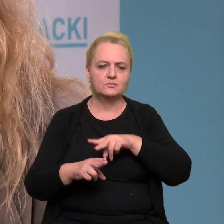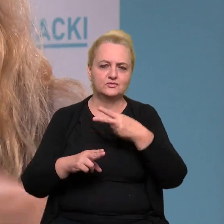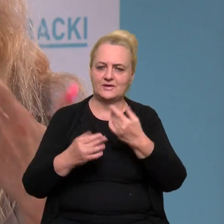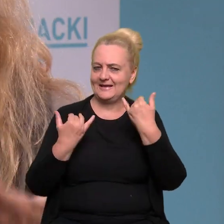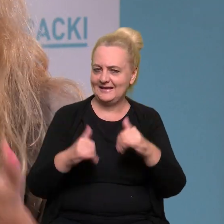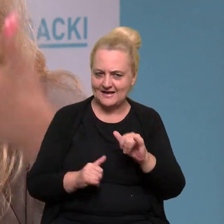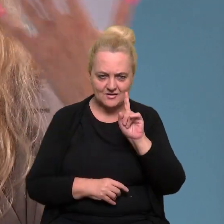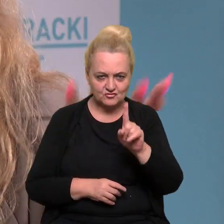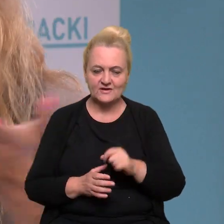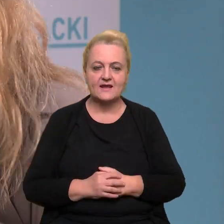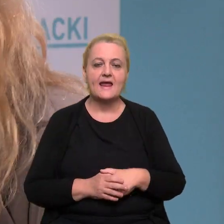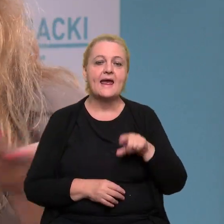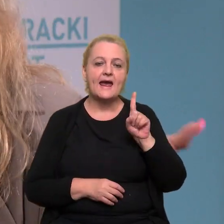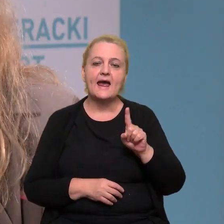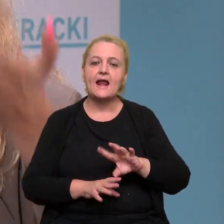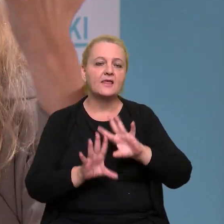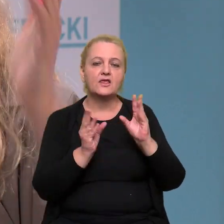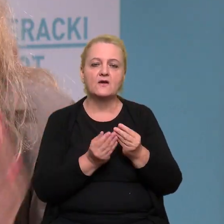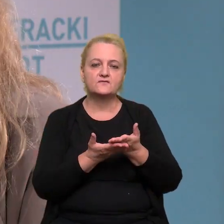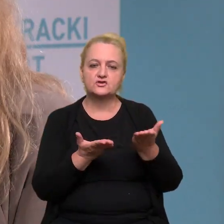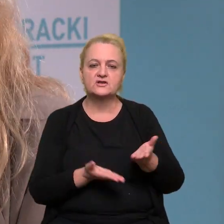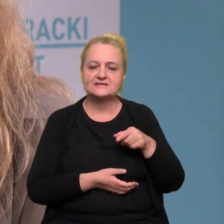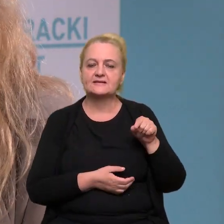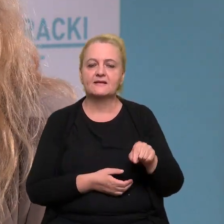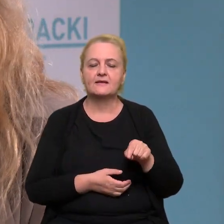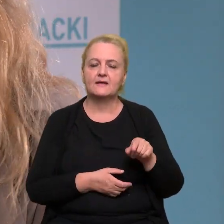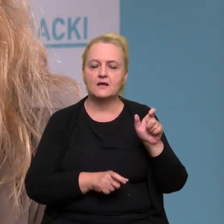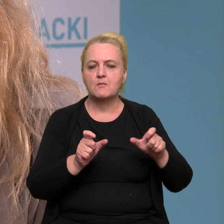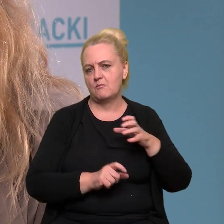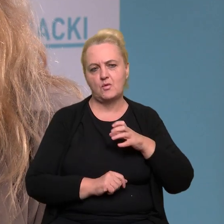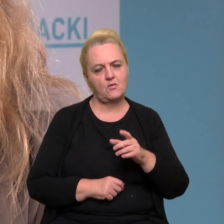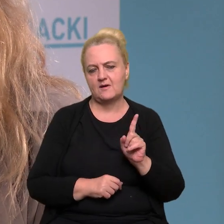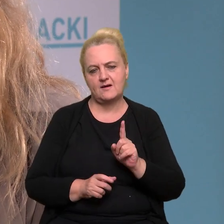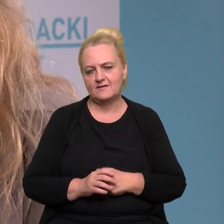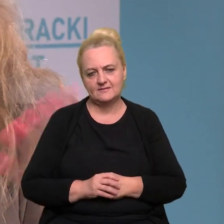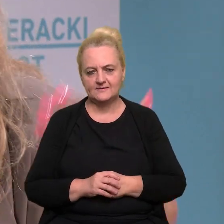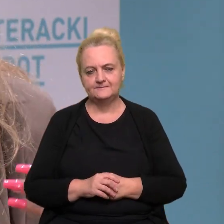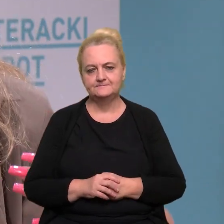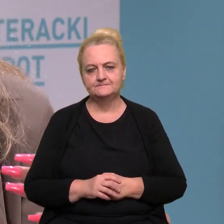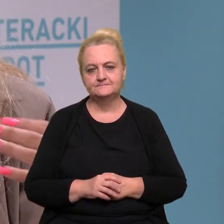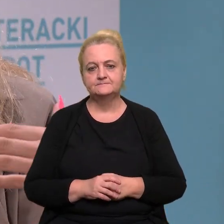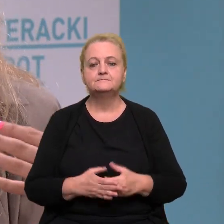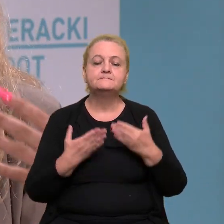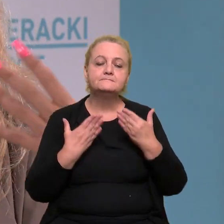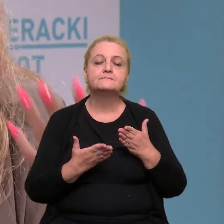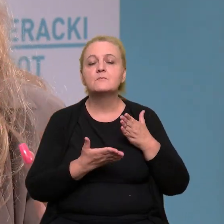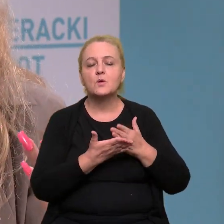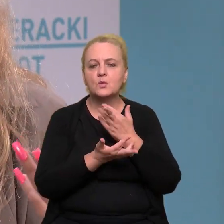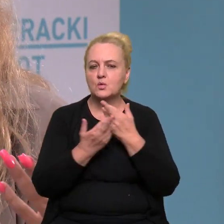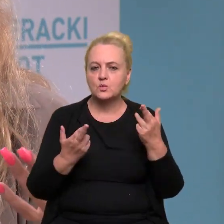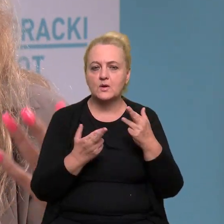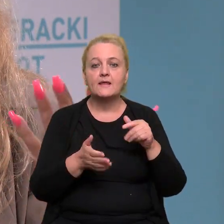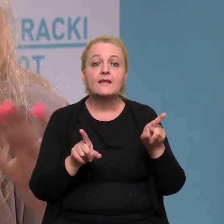wydaniu, ale nie wszystkie są bogate. Przy pomocy różnych, czasem